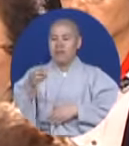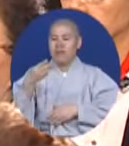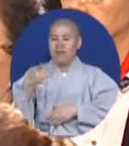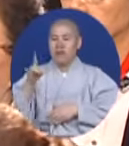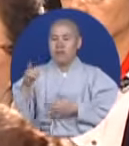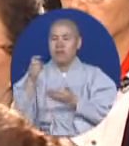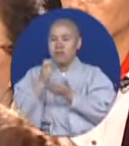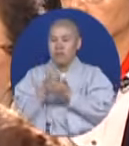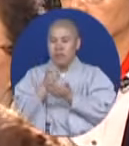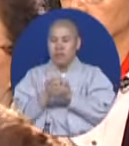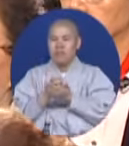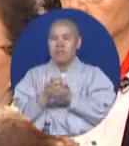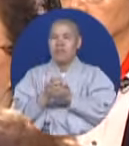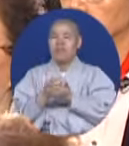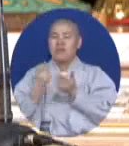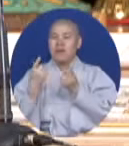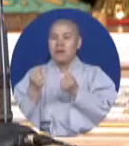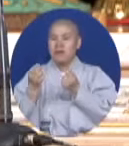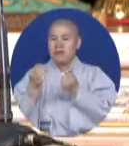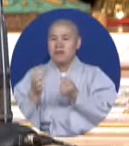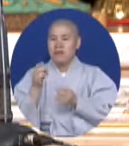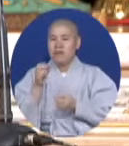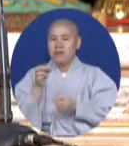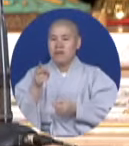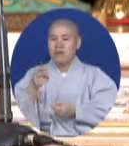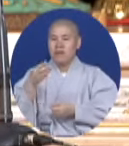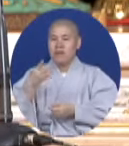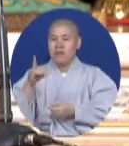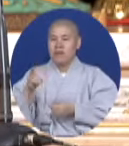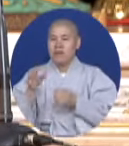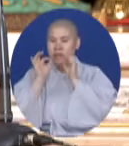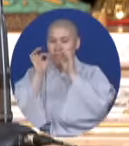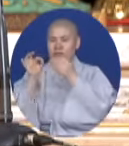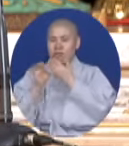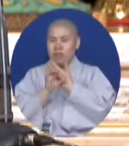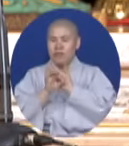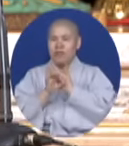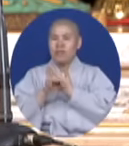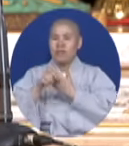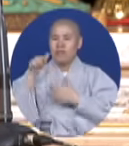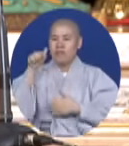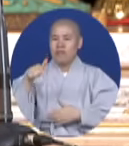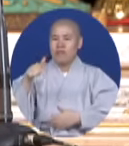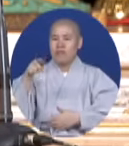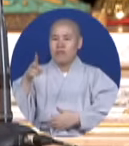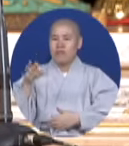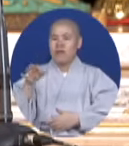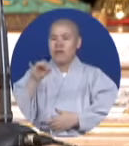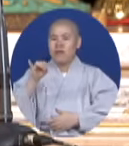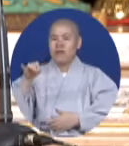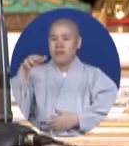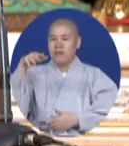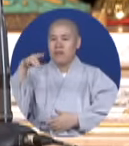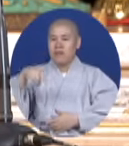이와 같이 여래를 보면, 구경이 치혹이라 마침내